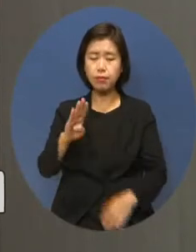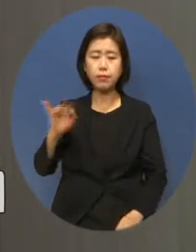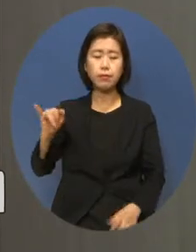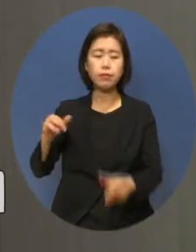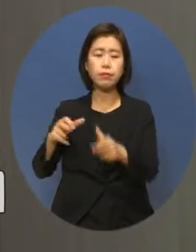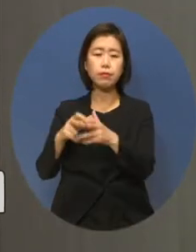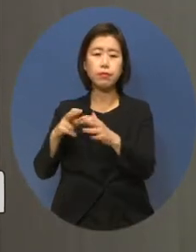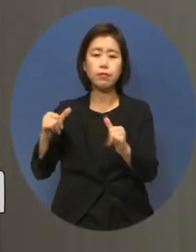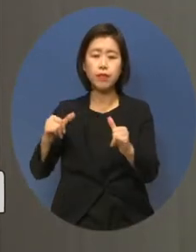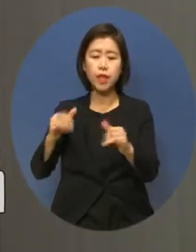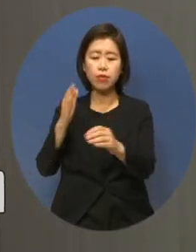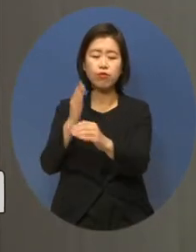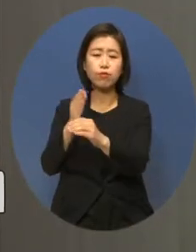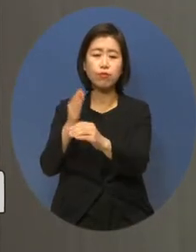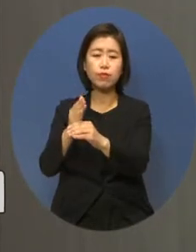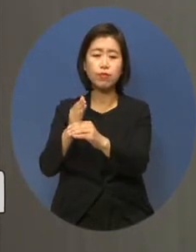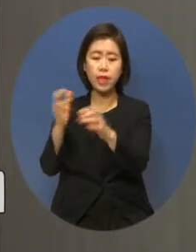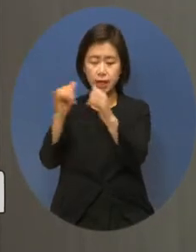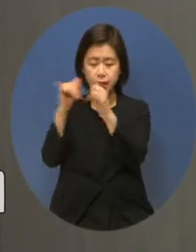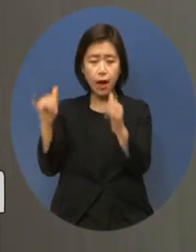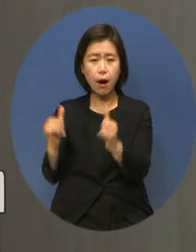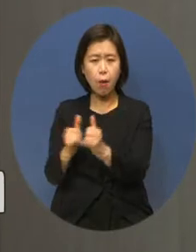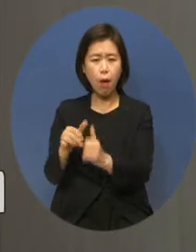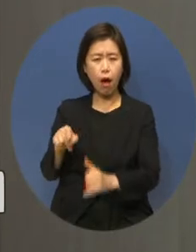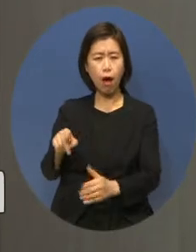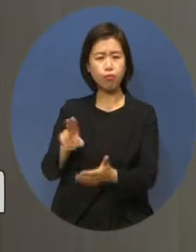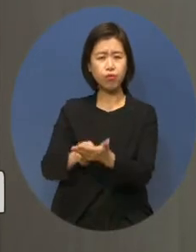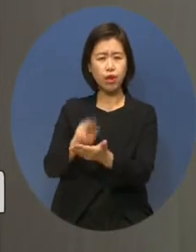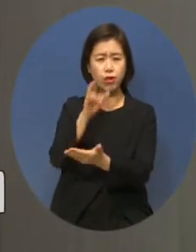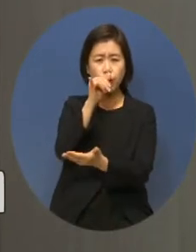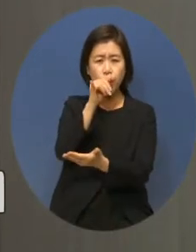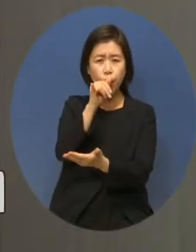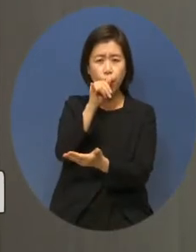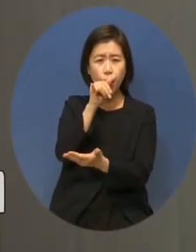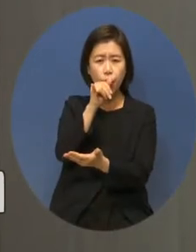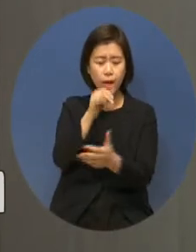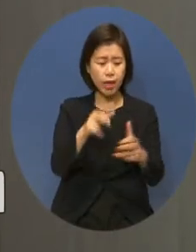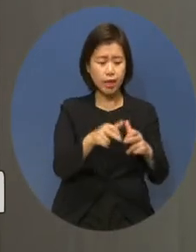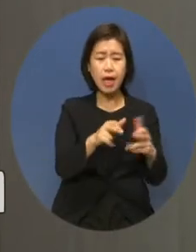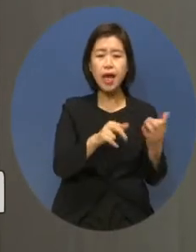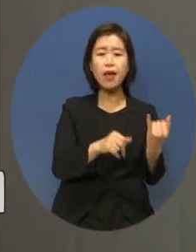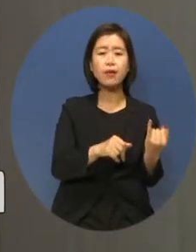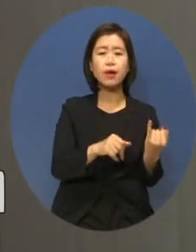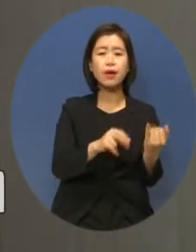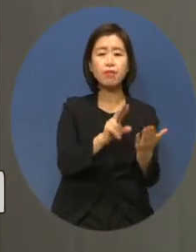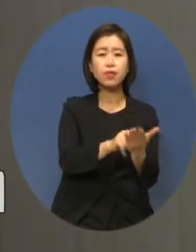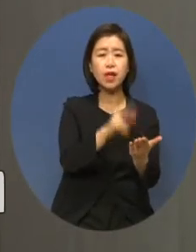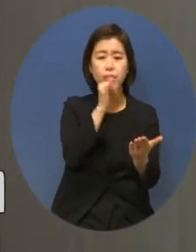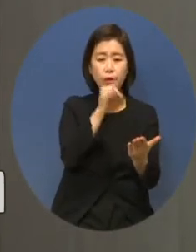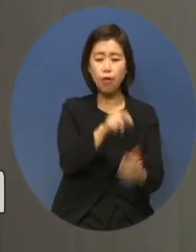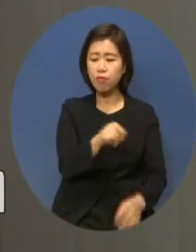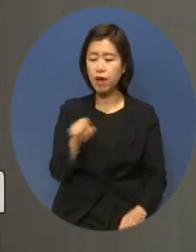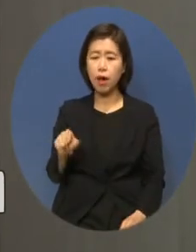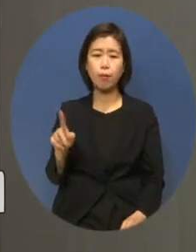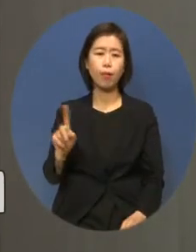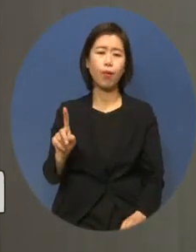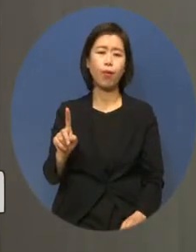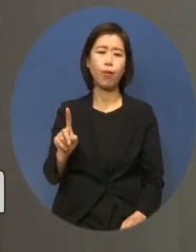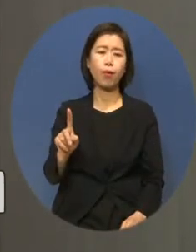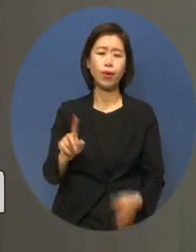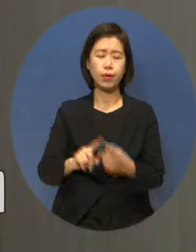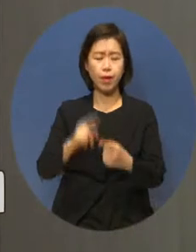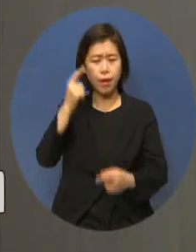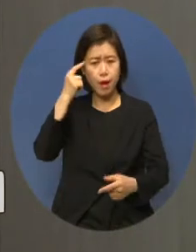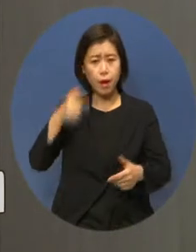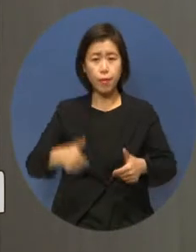만들어져 있는 이 사회의 문제인 것인지를 보면 사실 저라고 하는 사람도 저는 이제 비장애인이지만 굉장히 많은 것들을